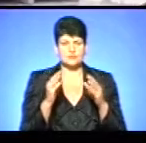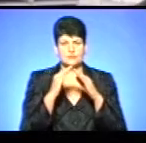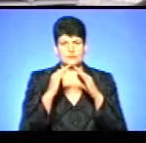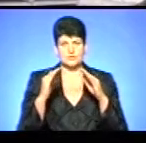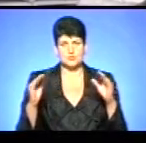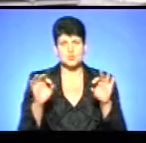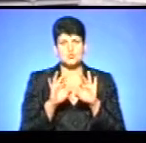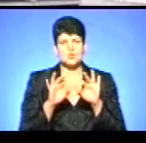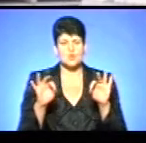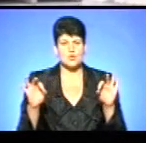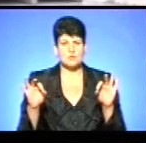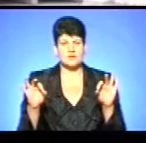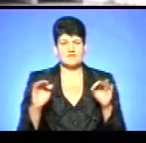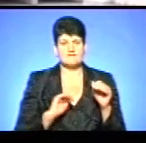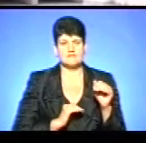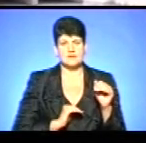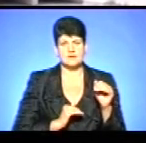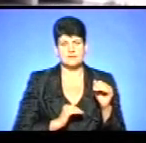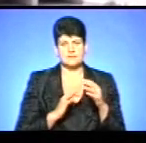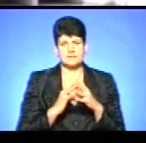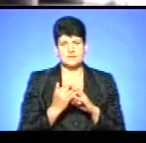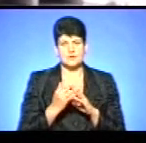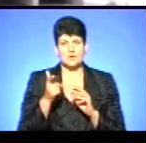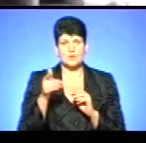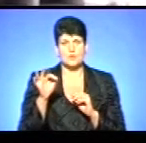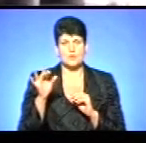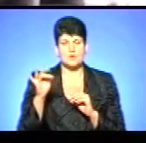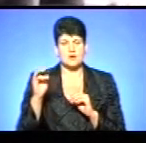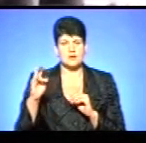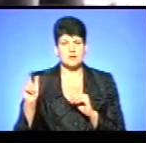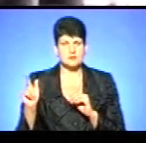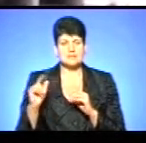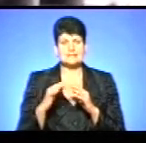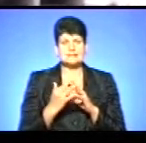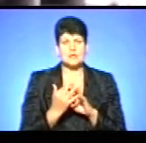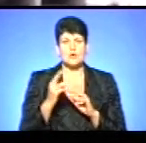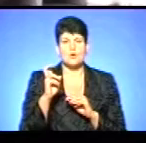соломи агрофірми Горінь, село Борсуки.